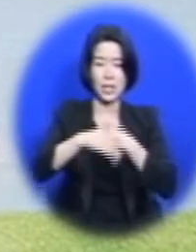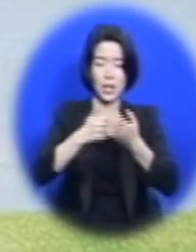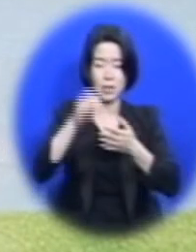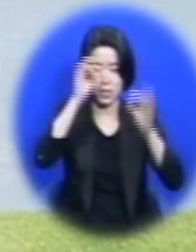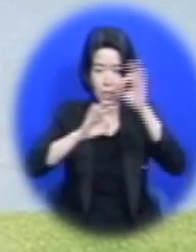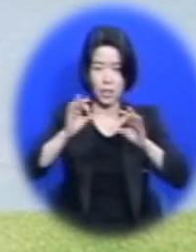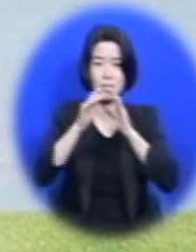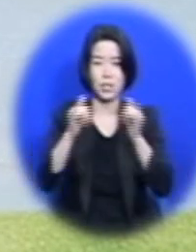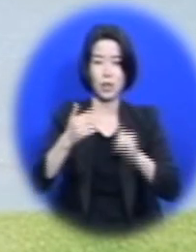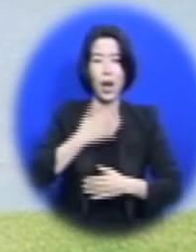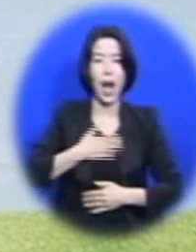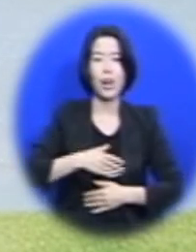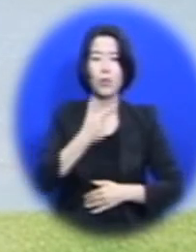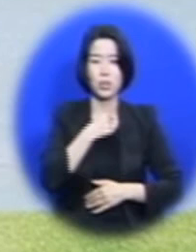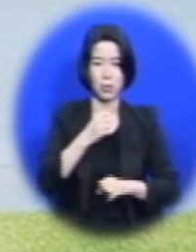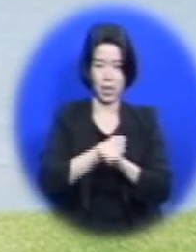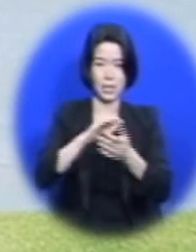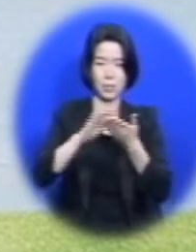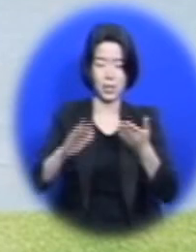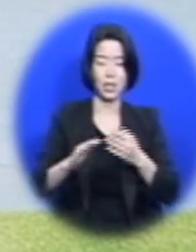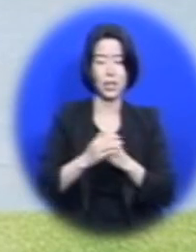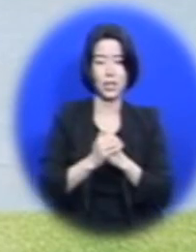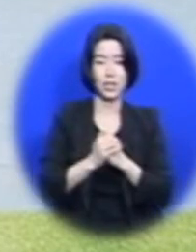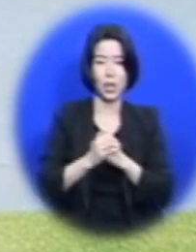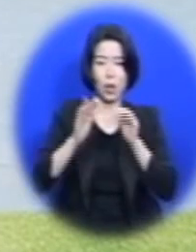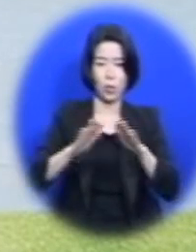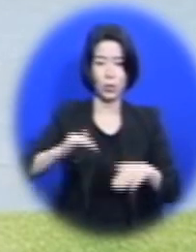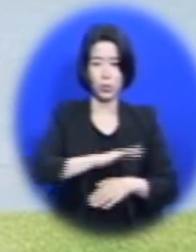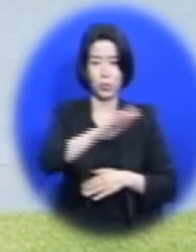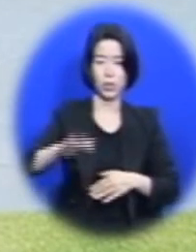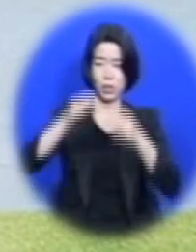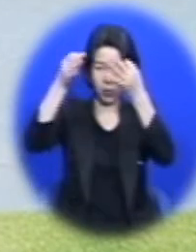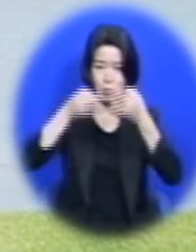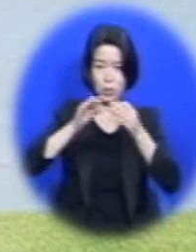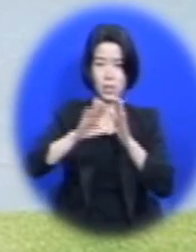찾는 자를 알고 싶어 하십니다. 오늘 우리를 보실 때